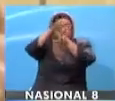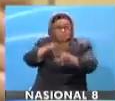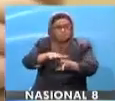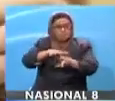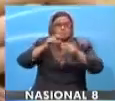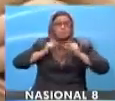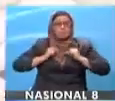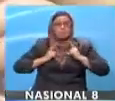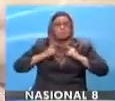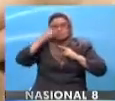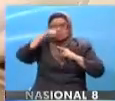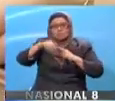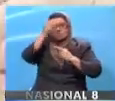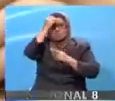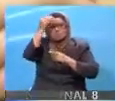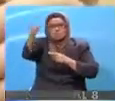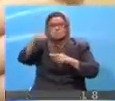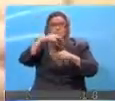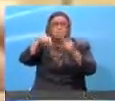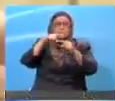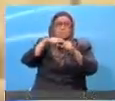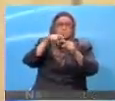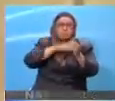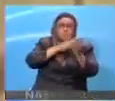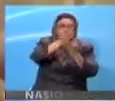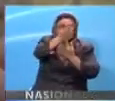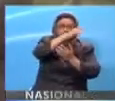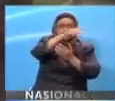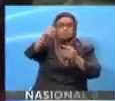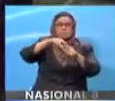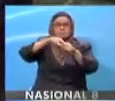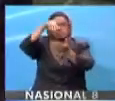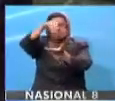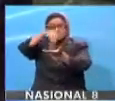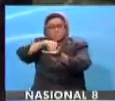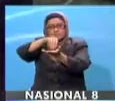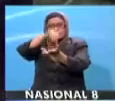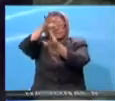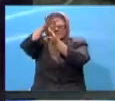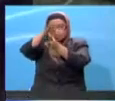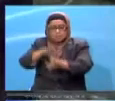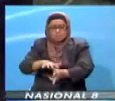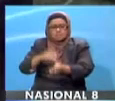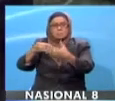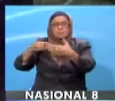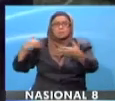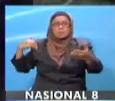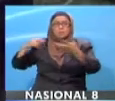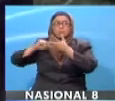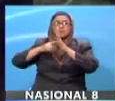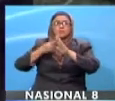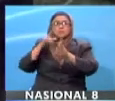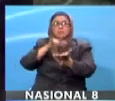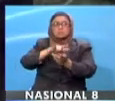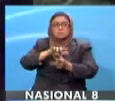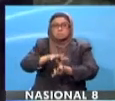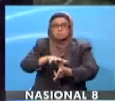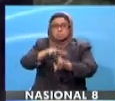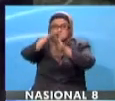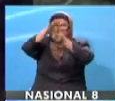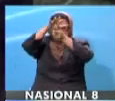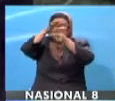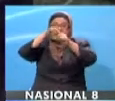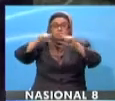kawalan trafik udara tentang laluan dan destinasi tempat pendaratan sebelum penerbangan dimulakan. Namun, adalah lebih baik